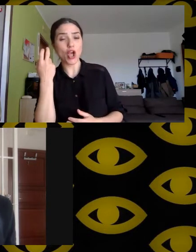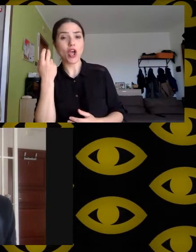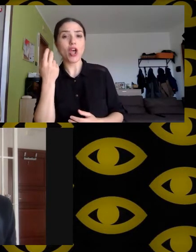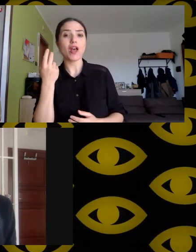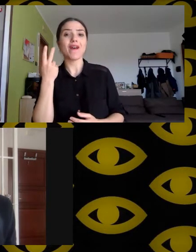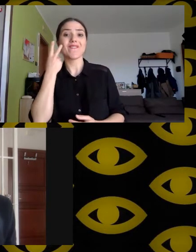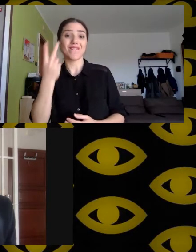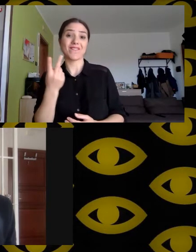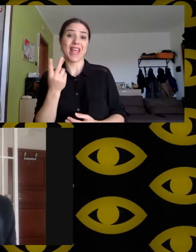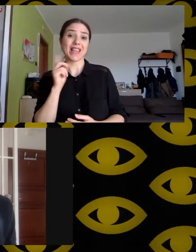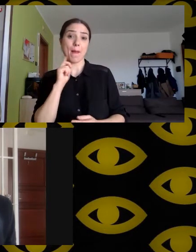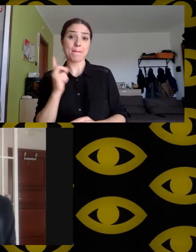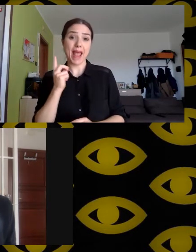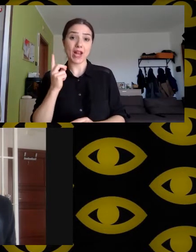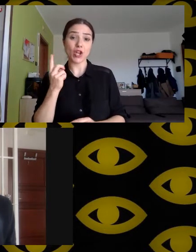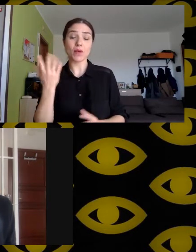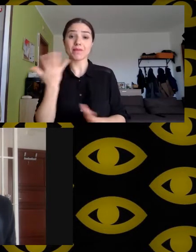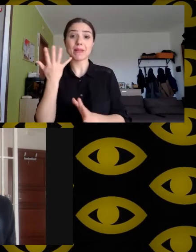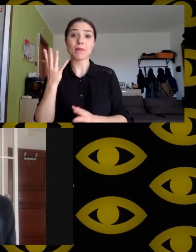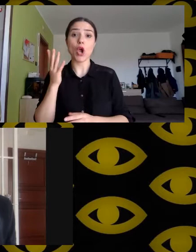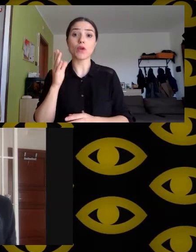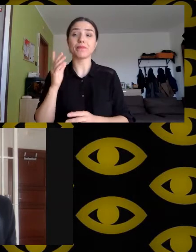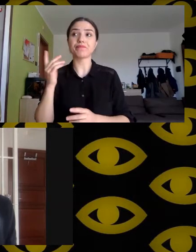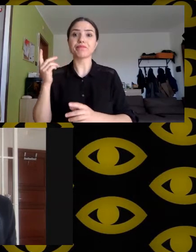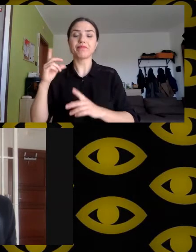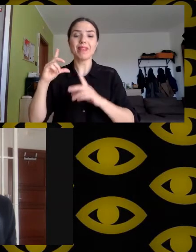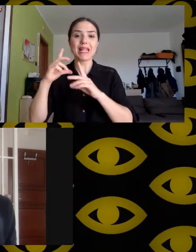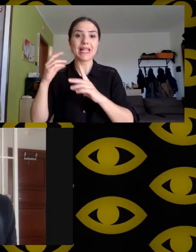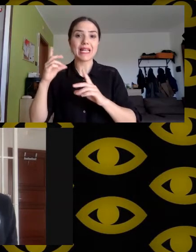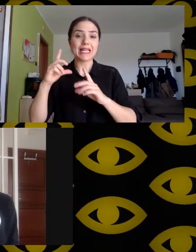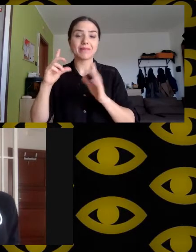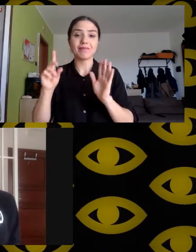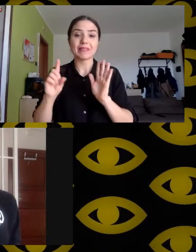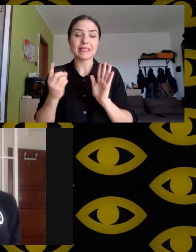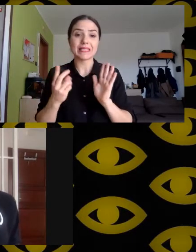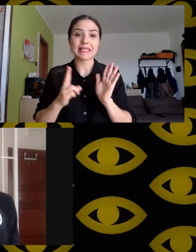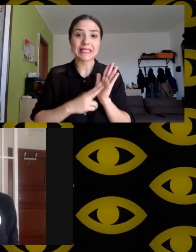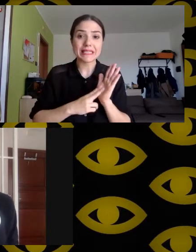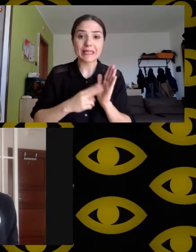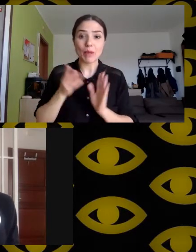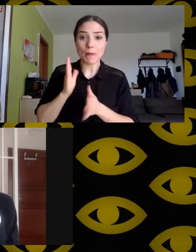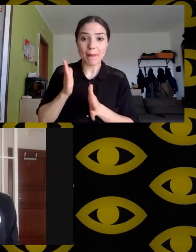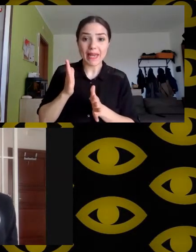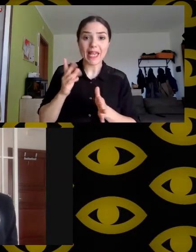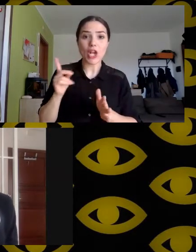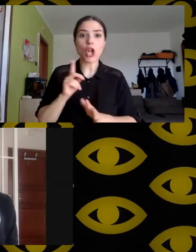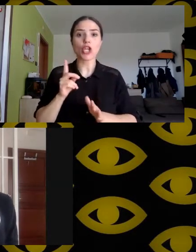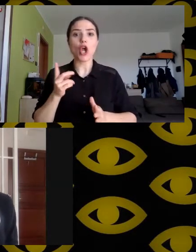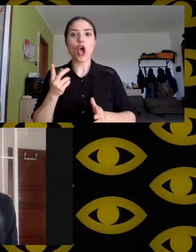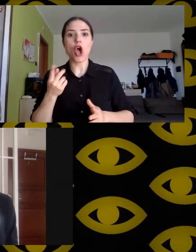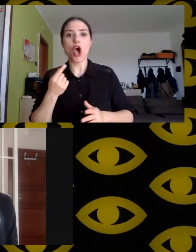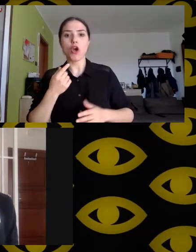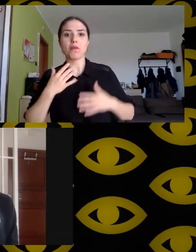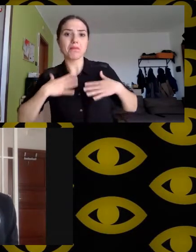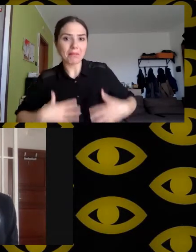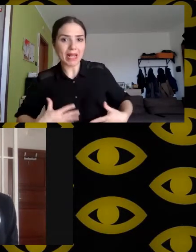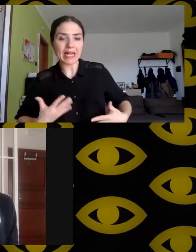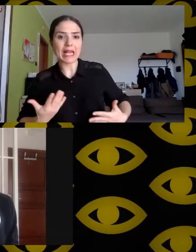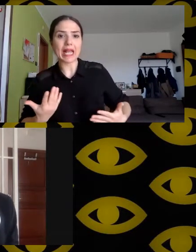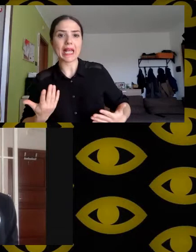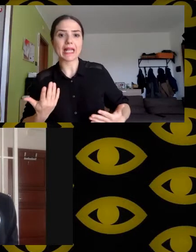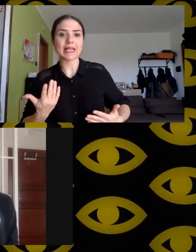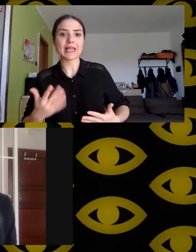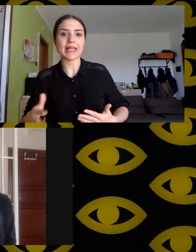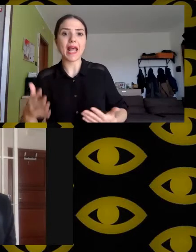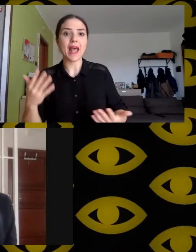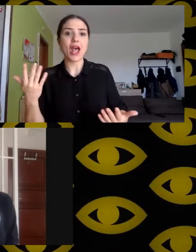pericolo o anche la stessa maglietta di uno che corre, che è appunto gialla con la scritta blind in nero, oppure quando tu, io so che tu